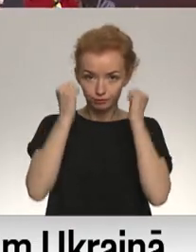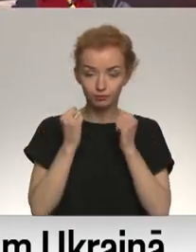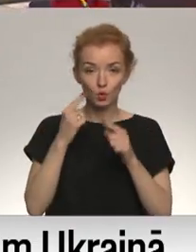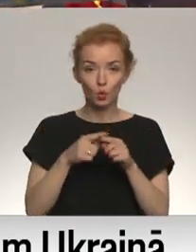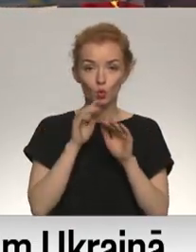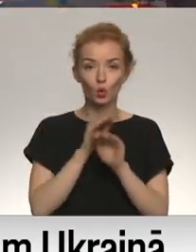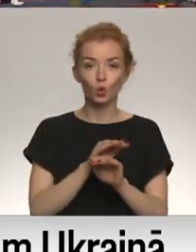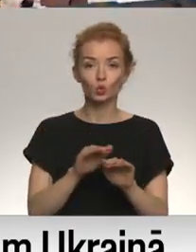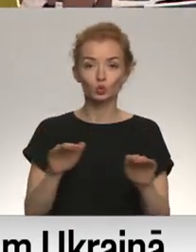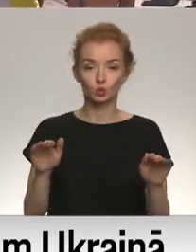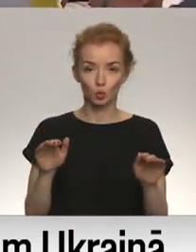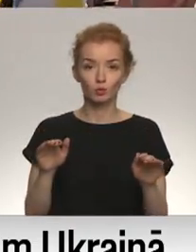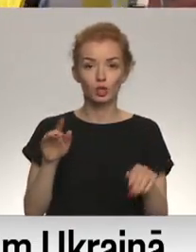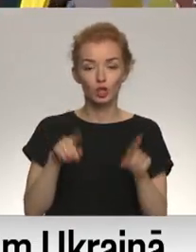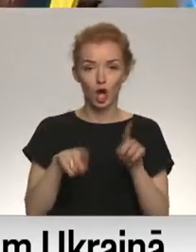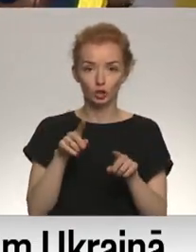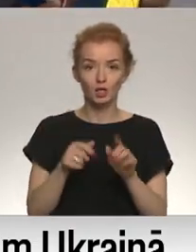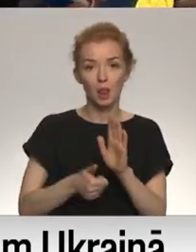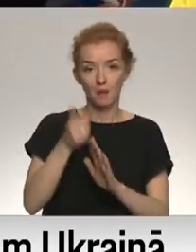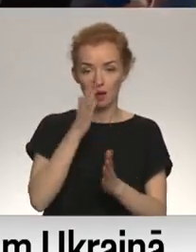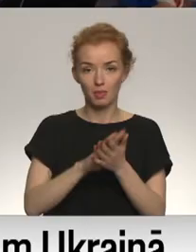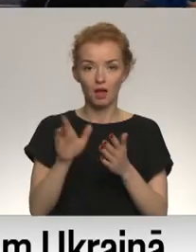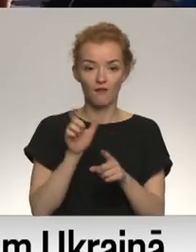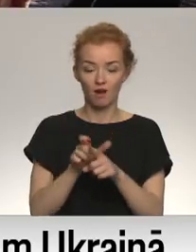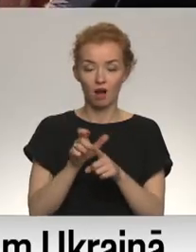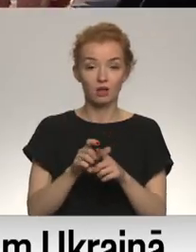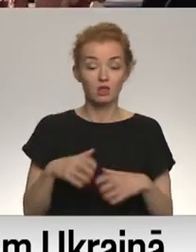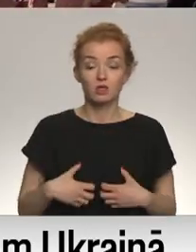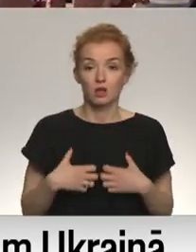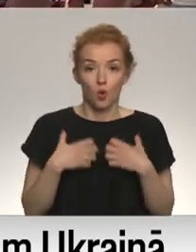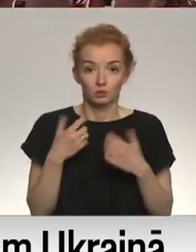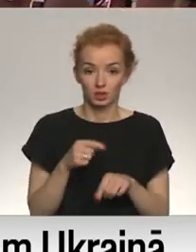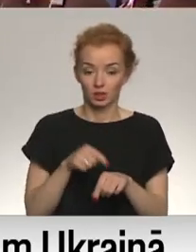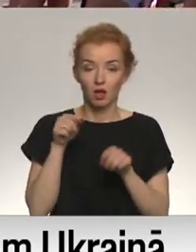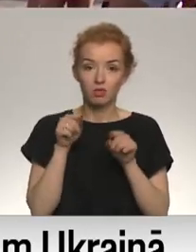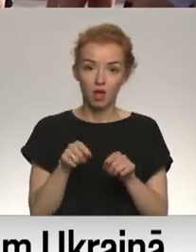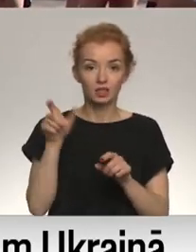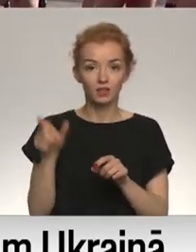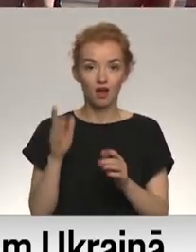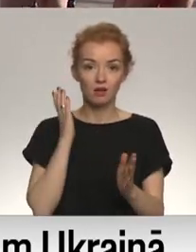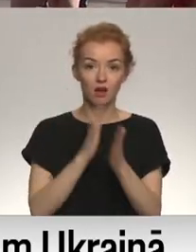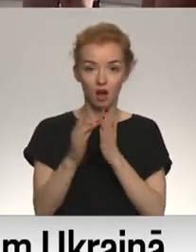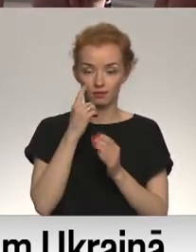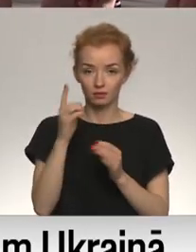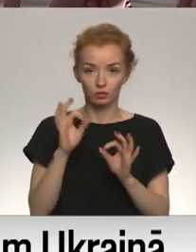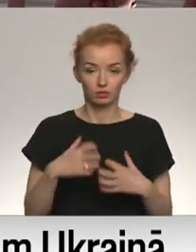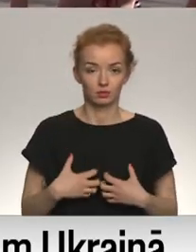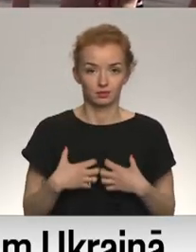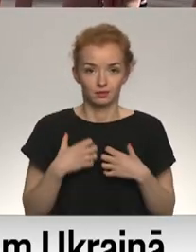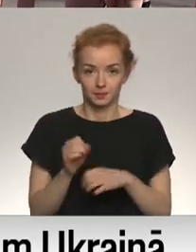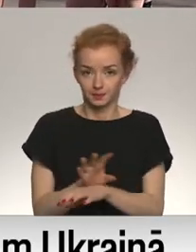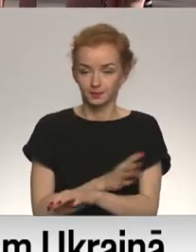klusums reizēm izsaka vairāk nekā vārdi. Drausmīgas tā sajūtas raksturo vairums garām gājēju un protesta